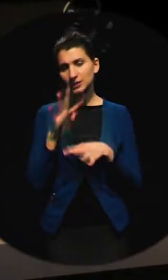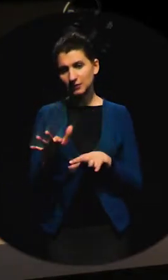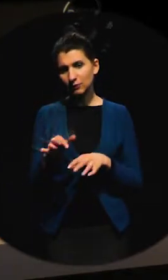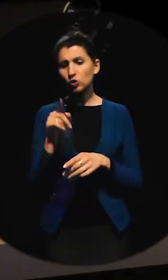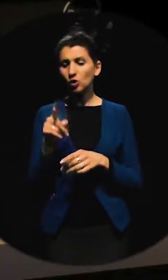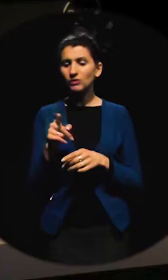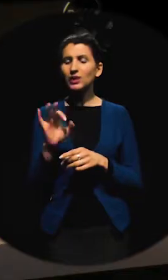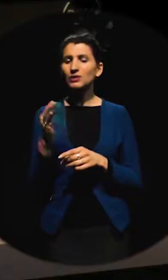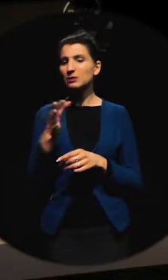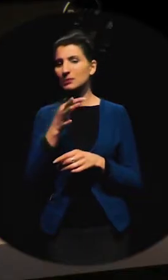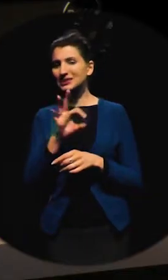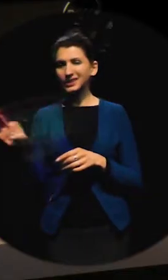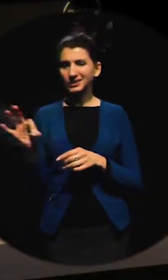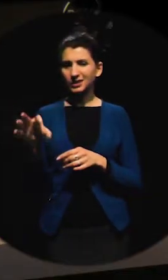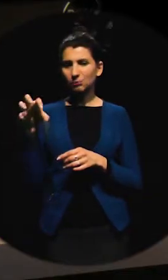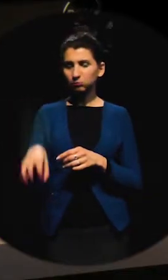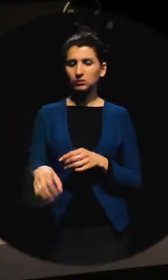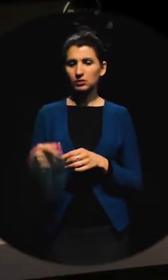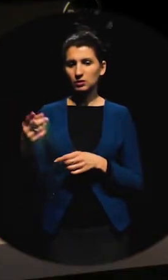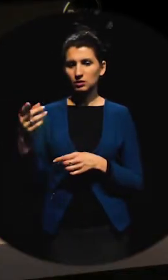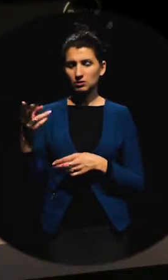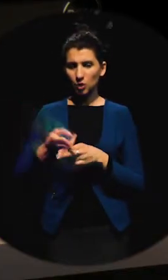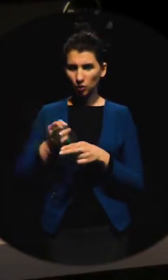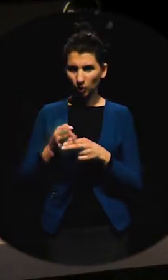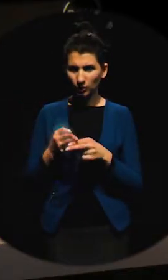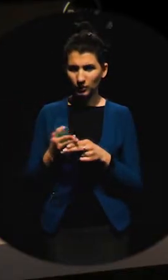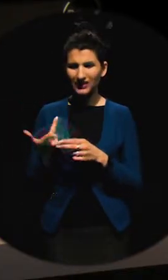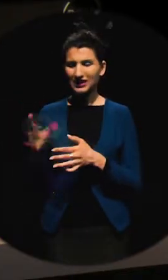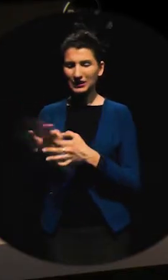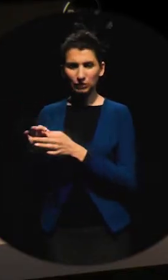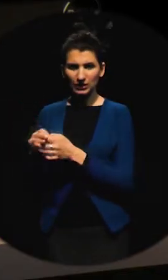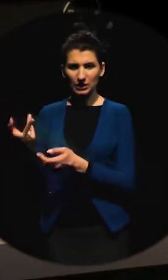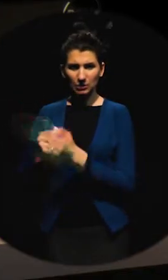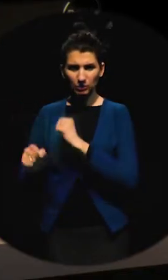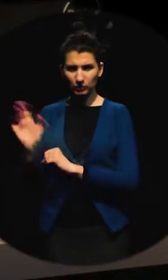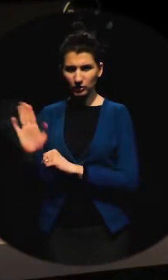że on jako specjalista od chorób, chociaż nie związanych z niepełnosprawnością,